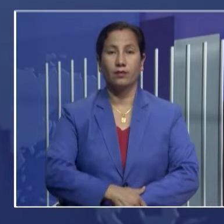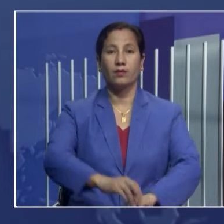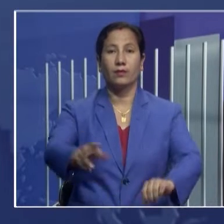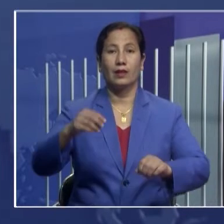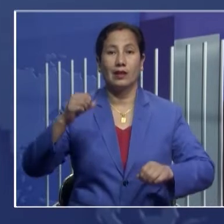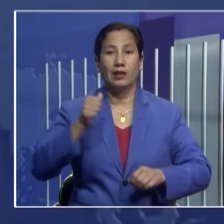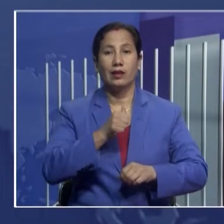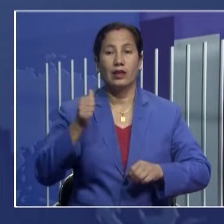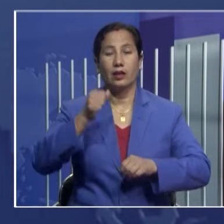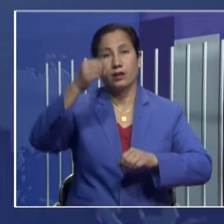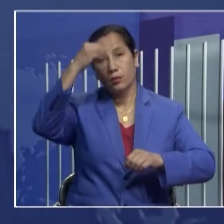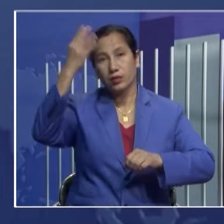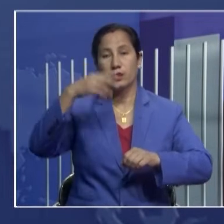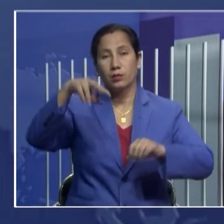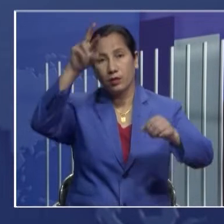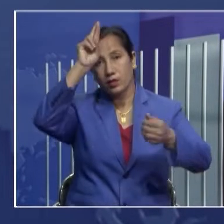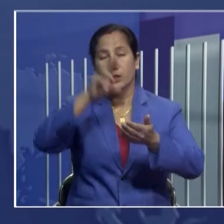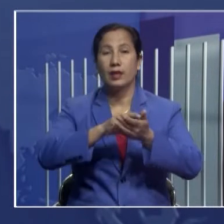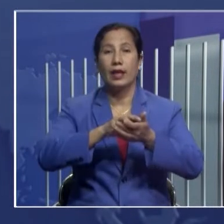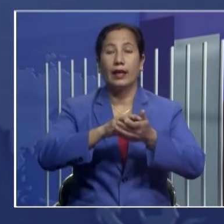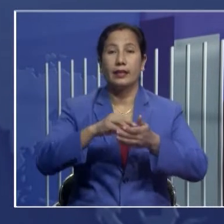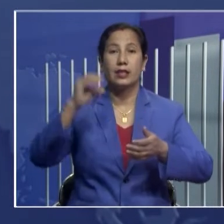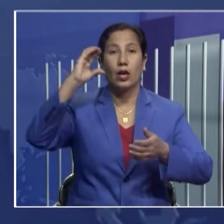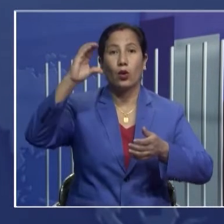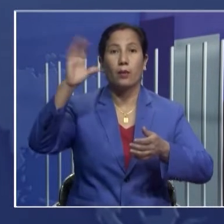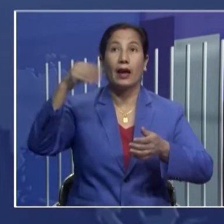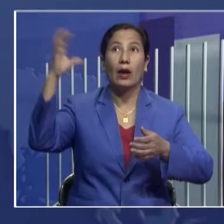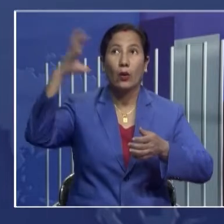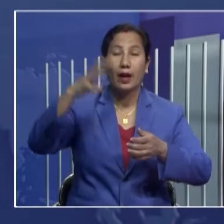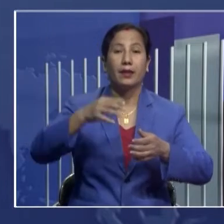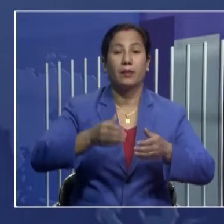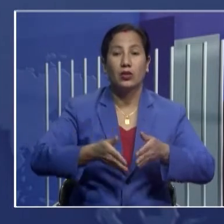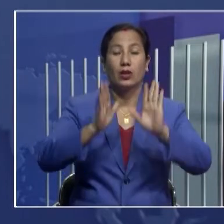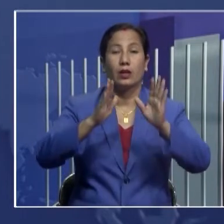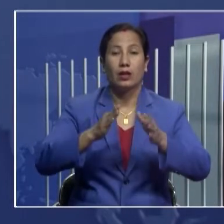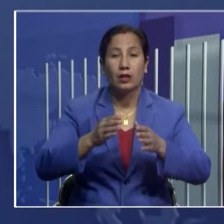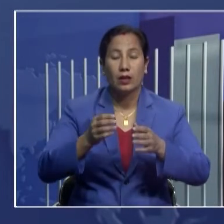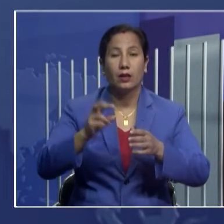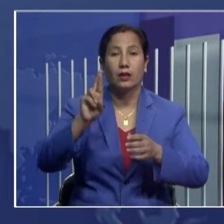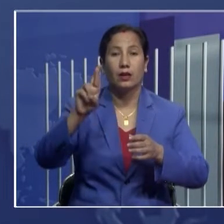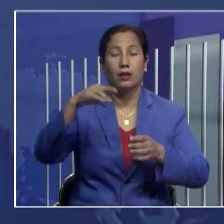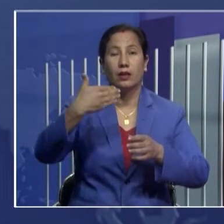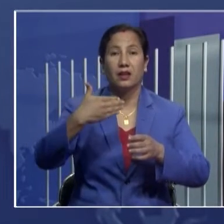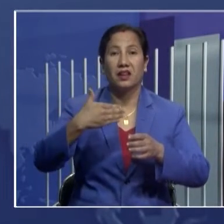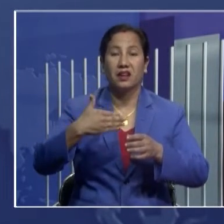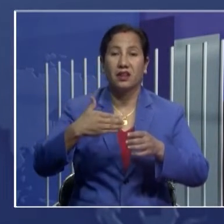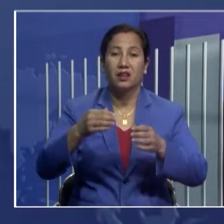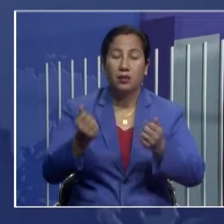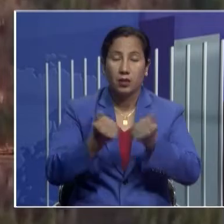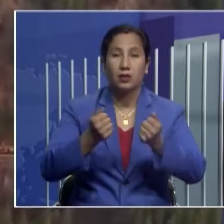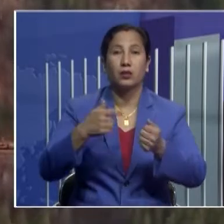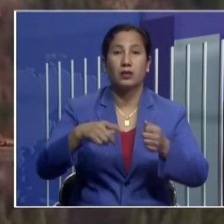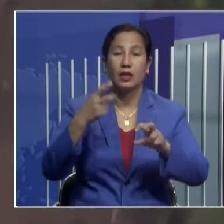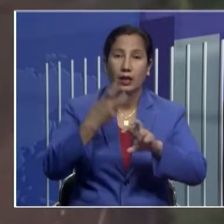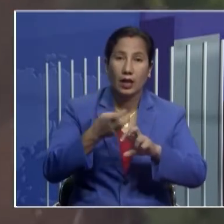क्यानाडाको पश्चिमी राज्य ब्रिटिस कोलम्बियामा आएको आँधीका कारण सडक र रेलमार्ग अवरुद्ध हुँदा सङ्कटकालको घोषणा गरिएको छ। आँधीकै